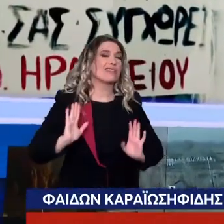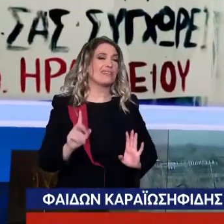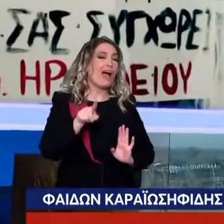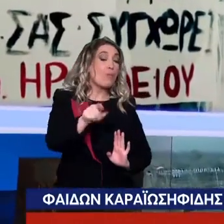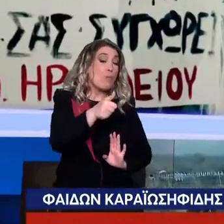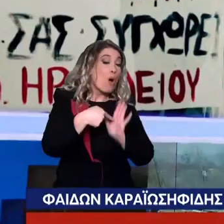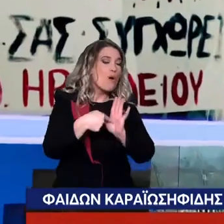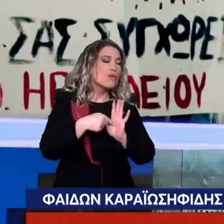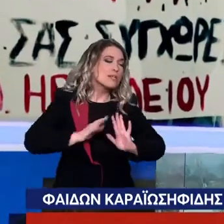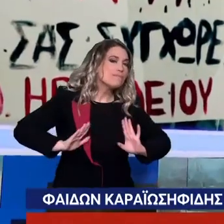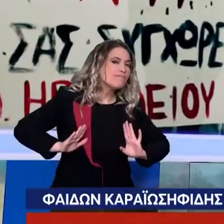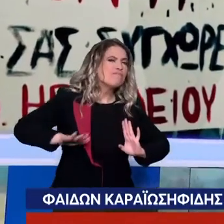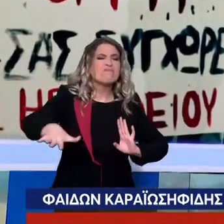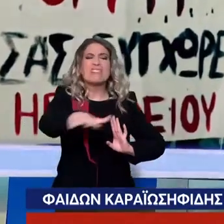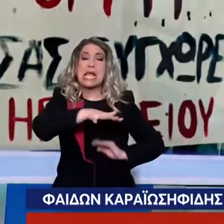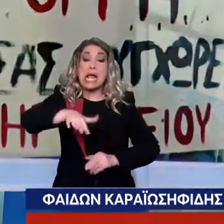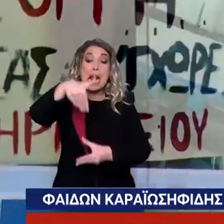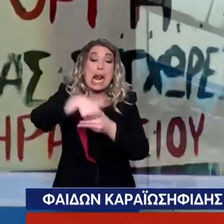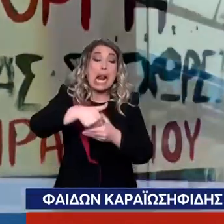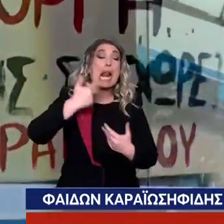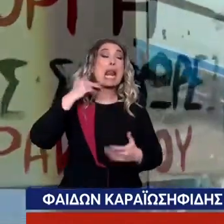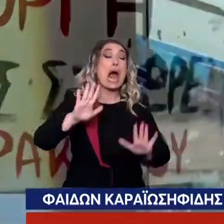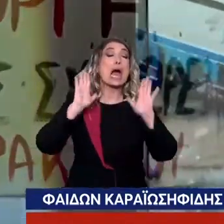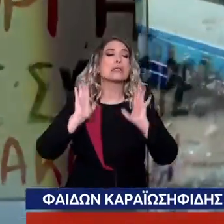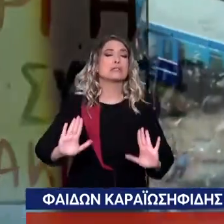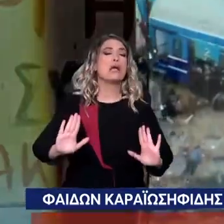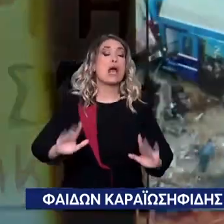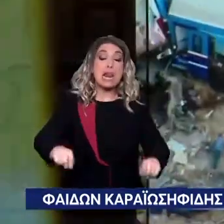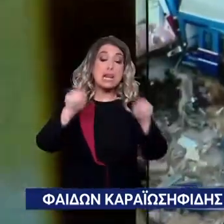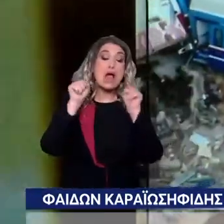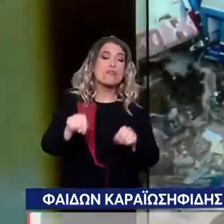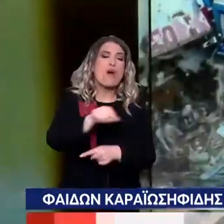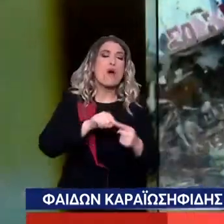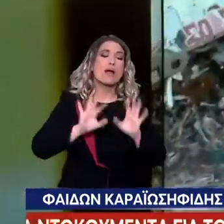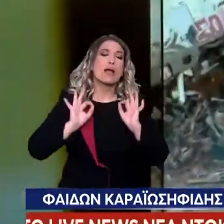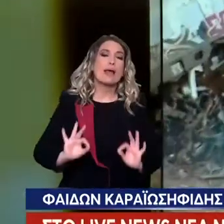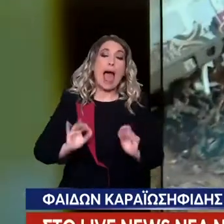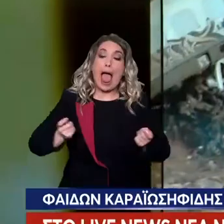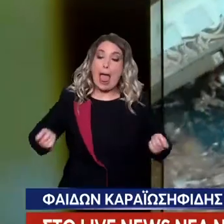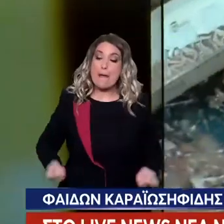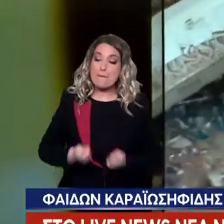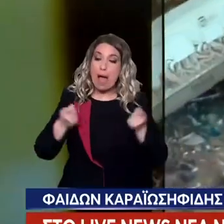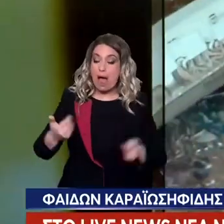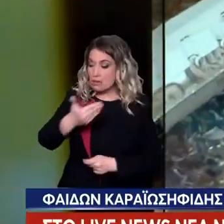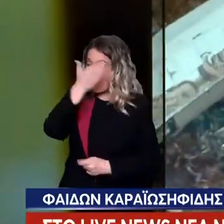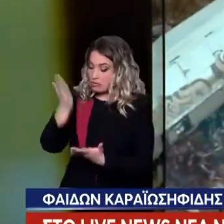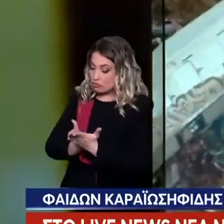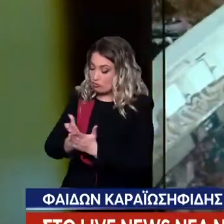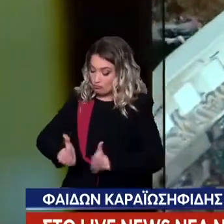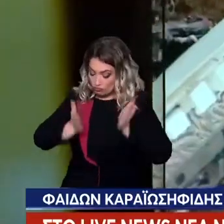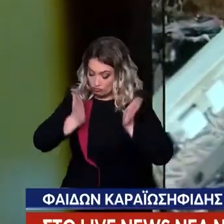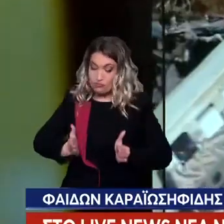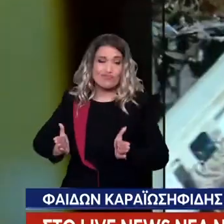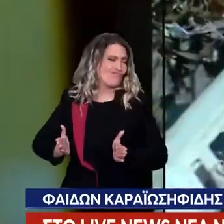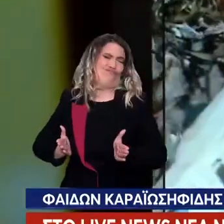και δείχνει το μπάχαλο δείχνει την έλλειψη επαγγελματισμού είναι πολύ